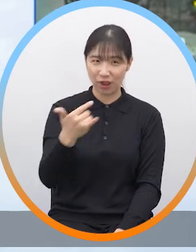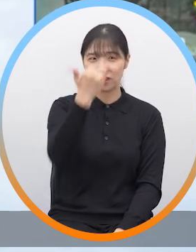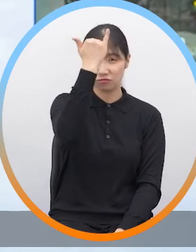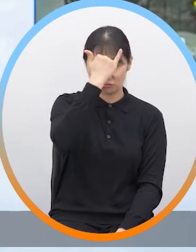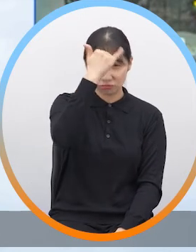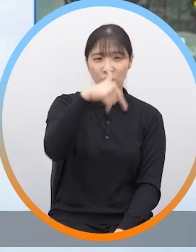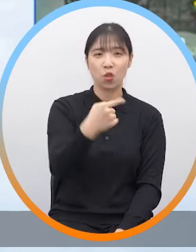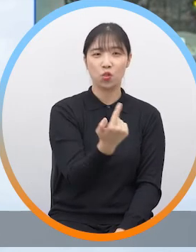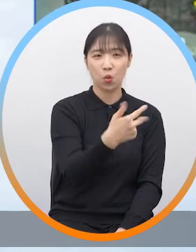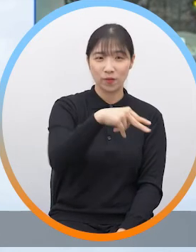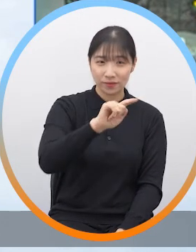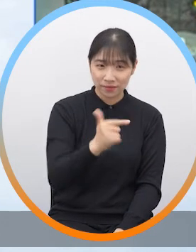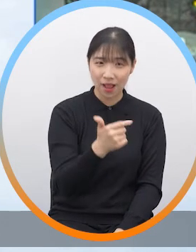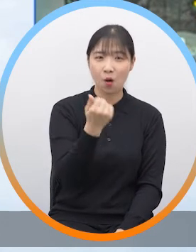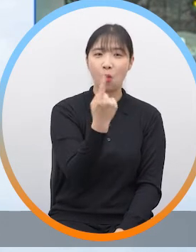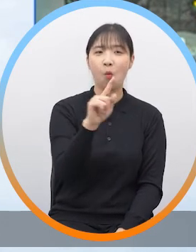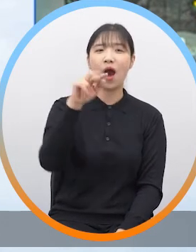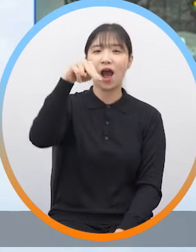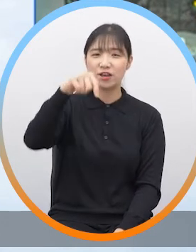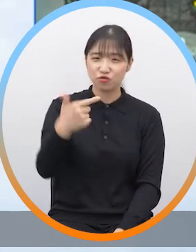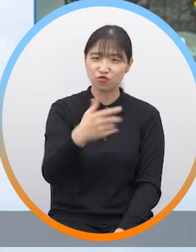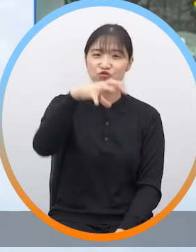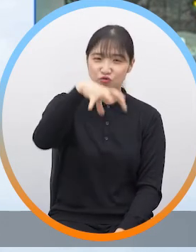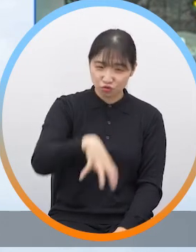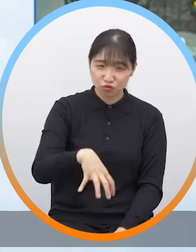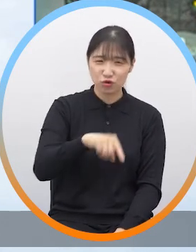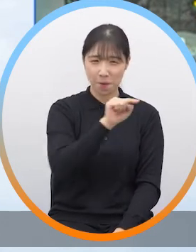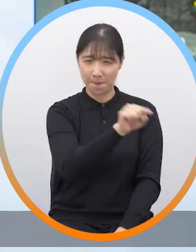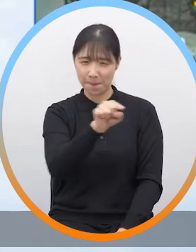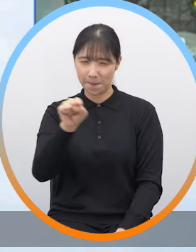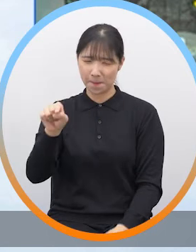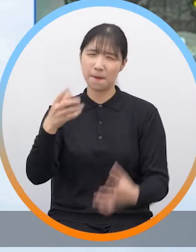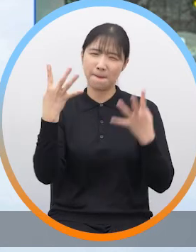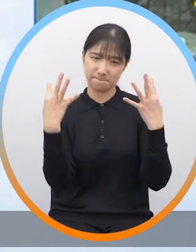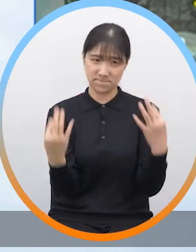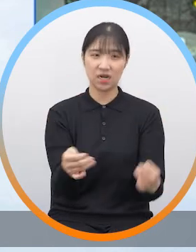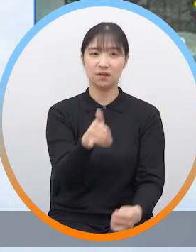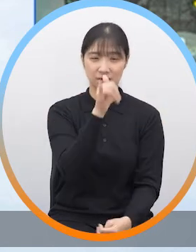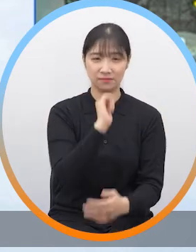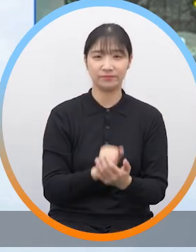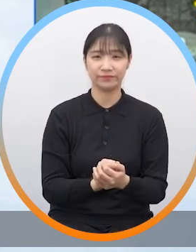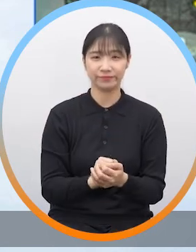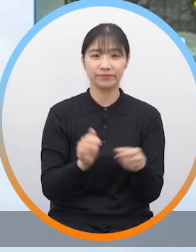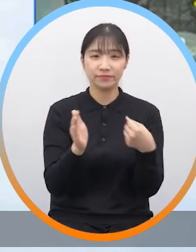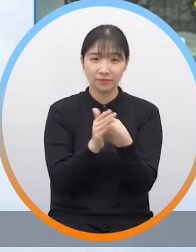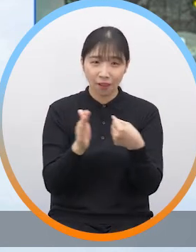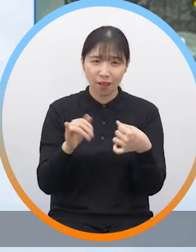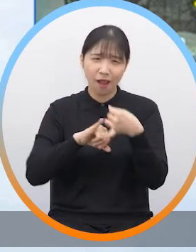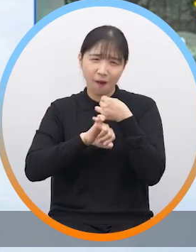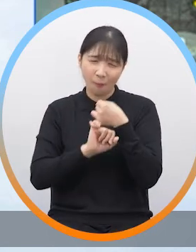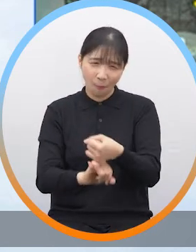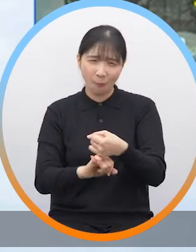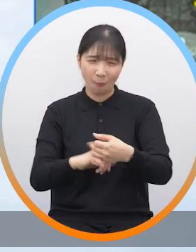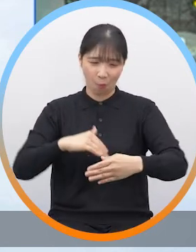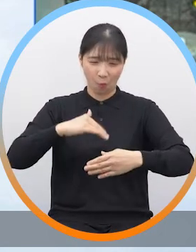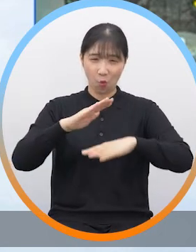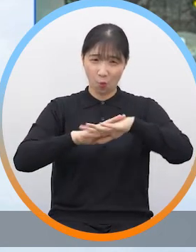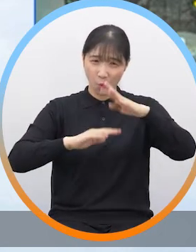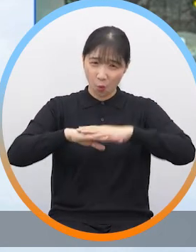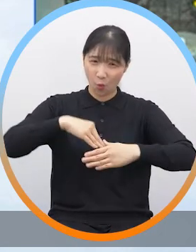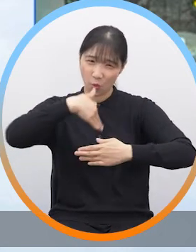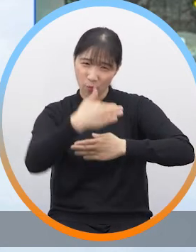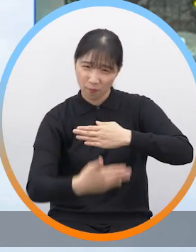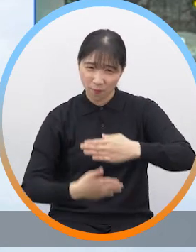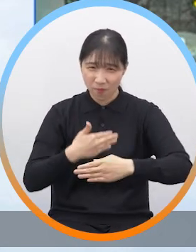논산, 화순, 운주사, 이 등등의 많은 예가 있죠. 그래서 꼭 도포자락 속에 손이